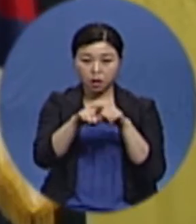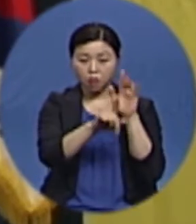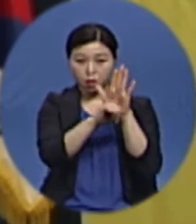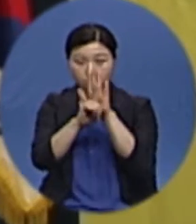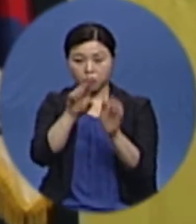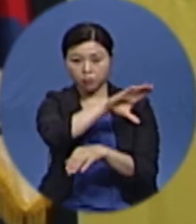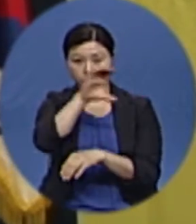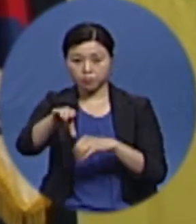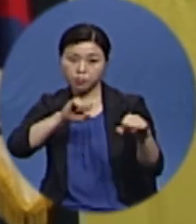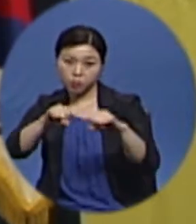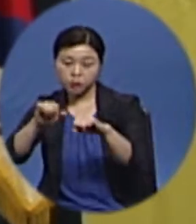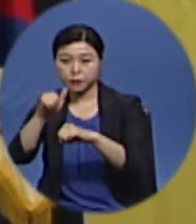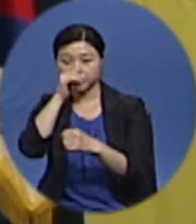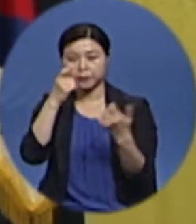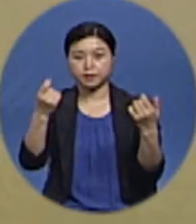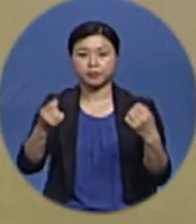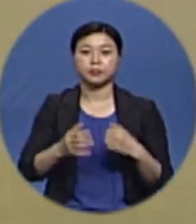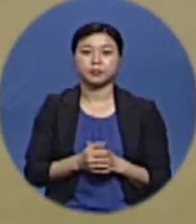활동을 갖습니다.